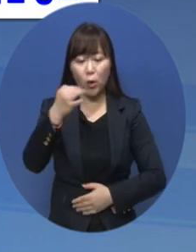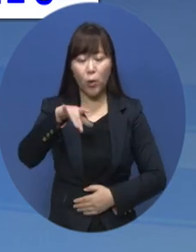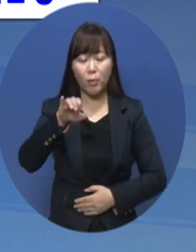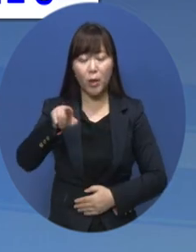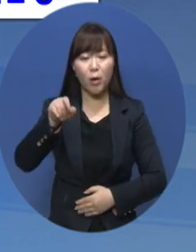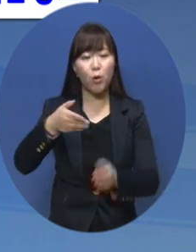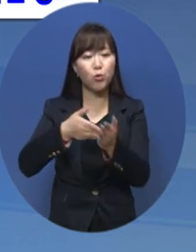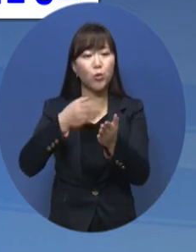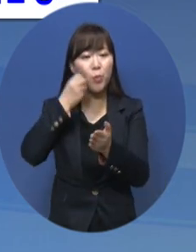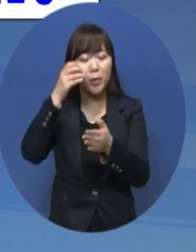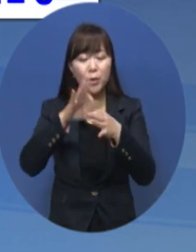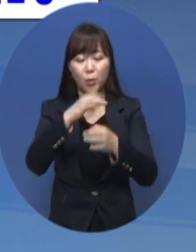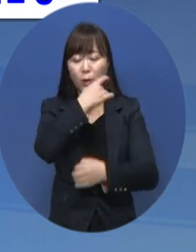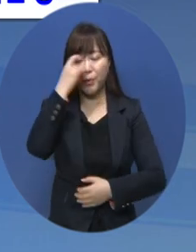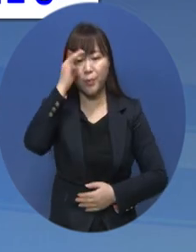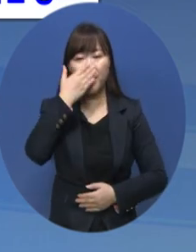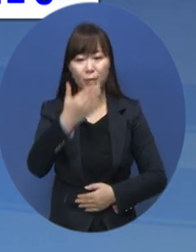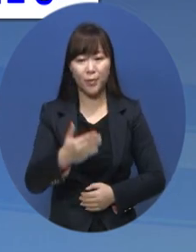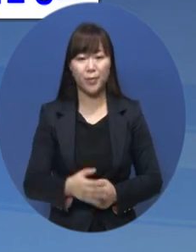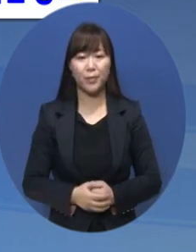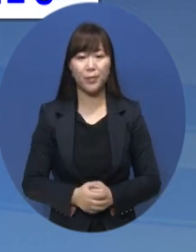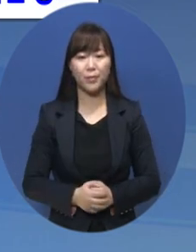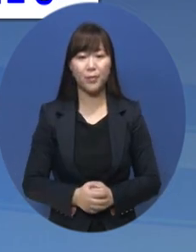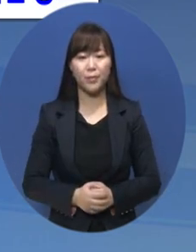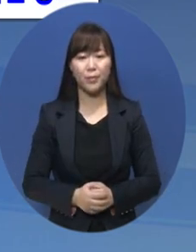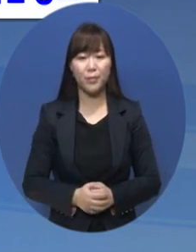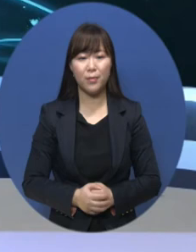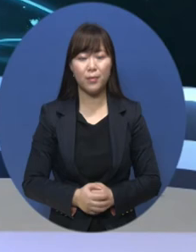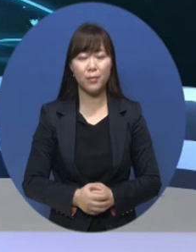뉴스 홈페이지에서 확인할 수 있습니다.